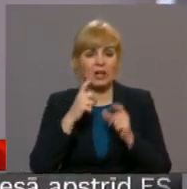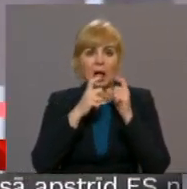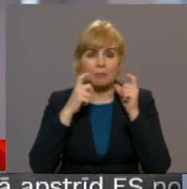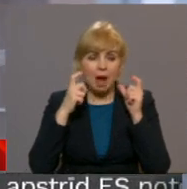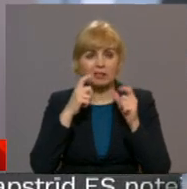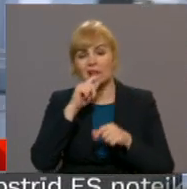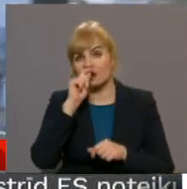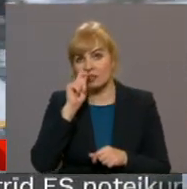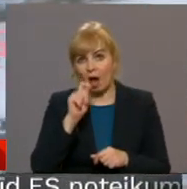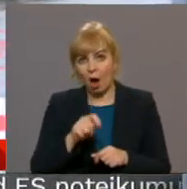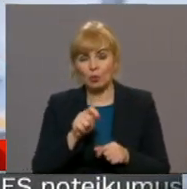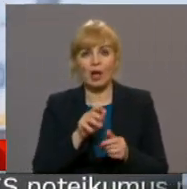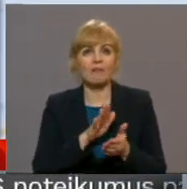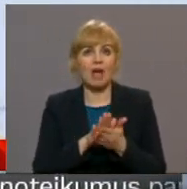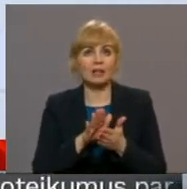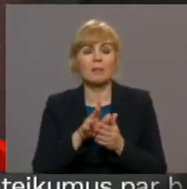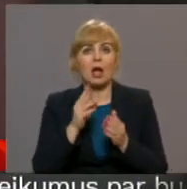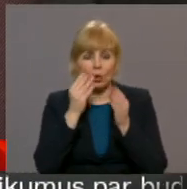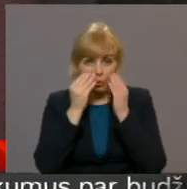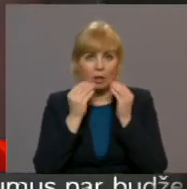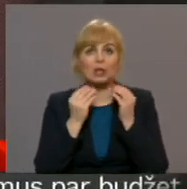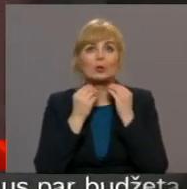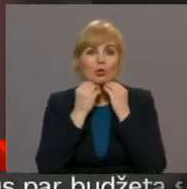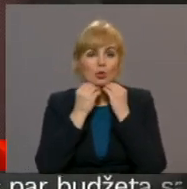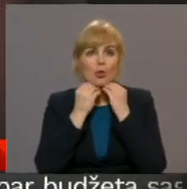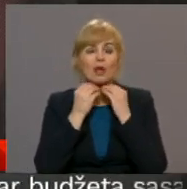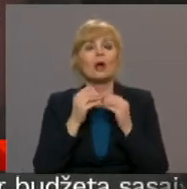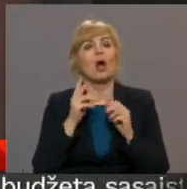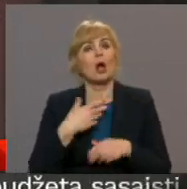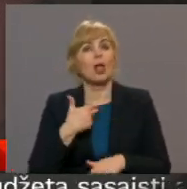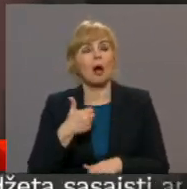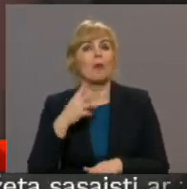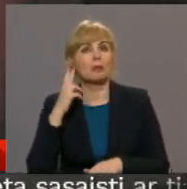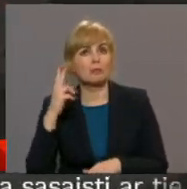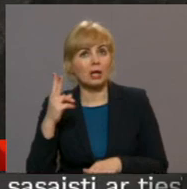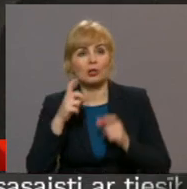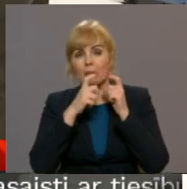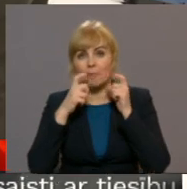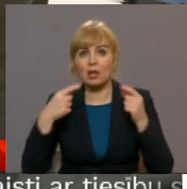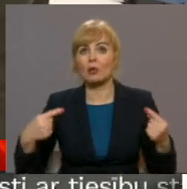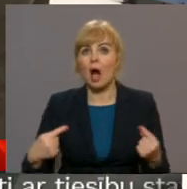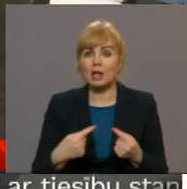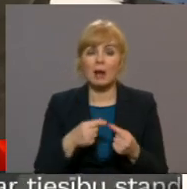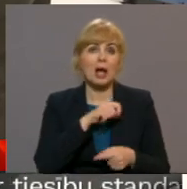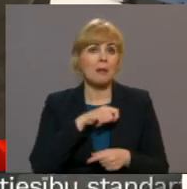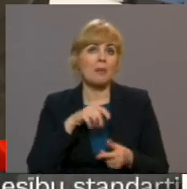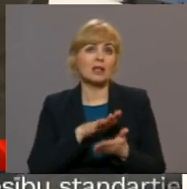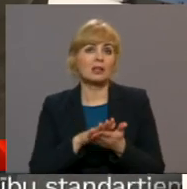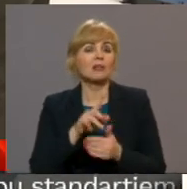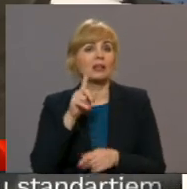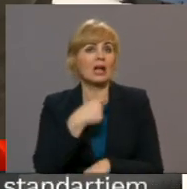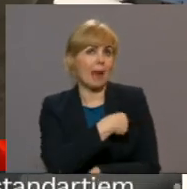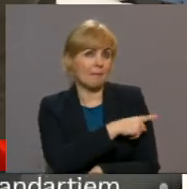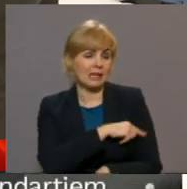jēgu zaudē tad, kad tā novilkta uz zoda. Ivars Svanadziņš aicina pārliecināties par maskas atbilstību. Viņš pats lieto tikai